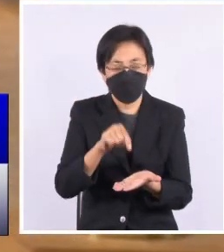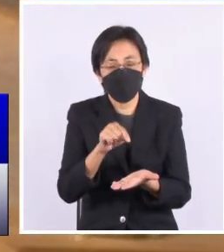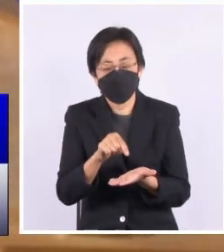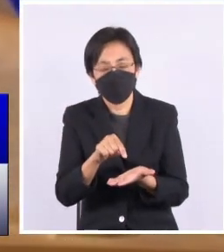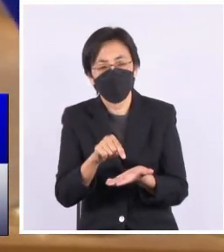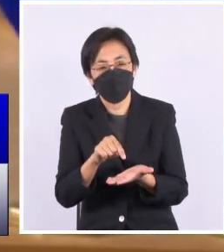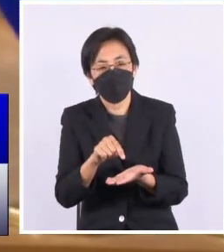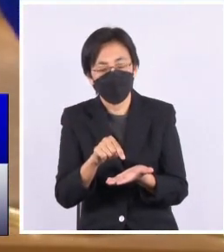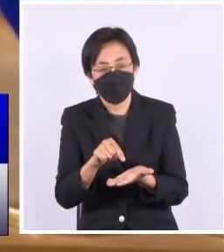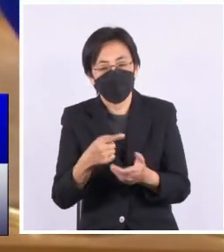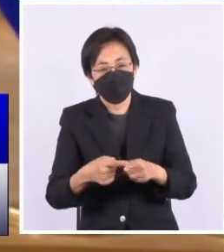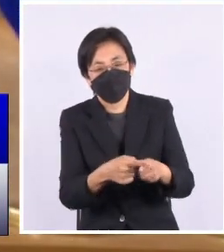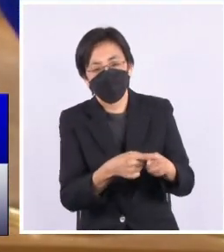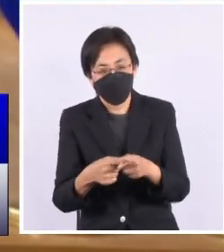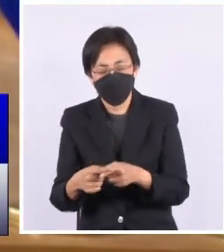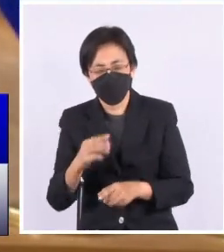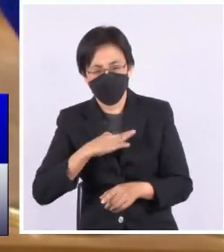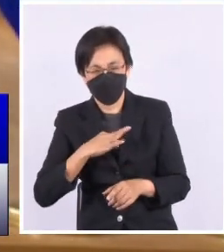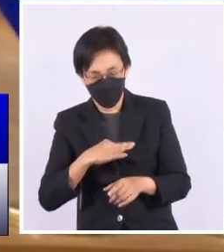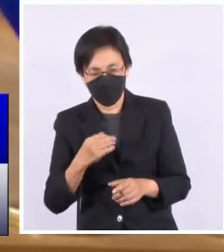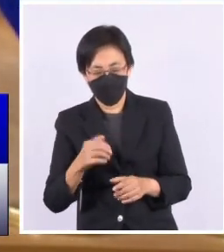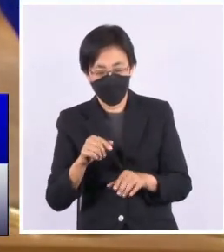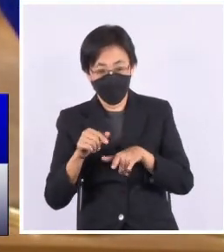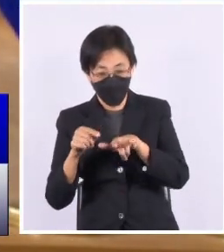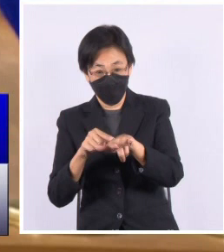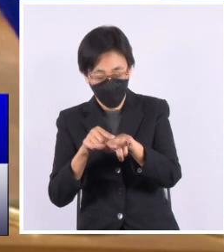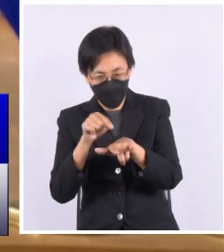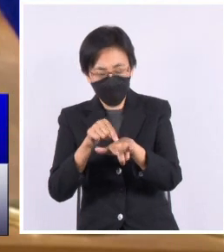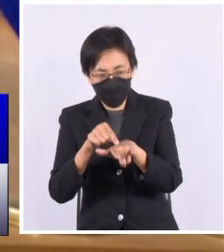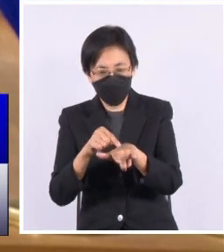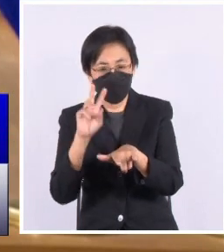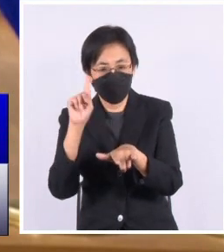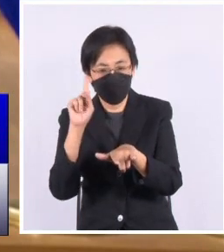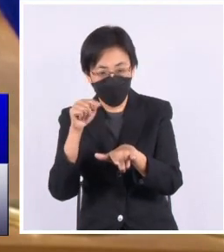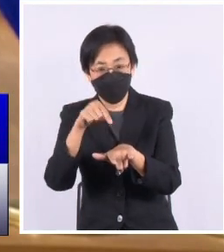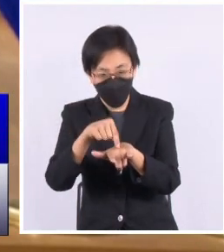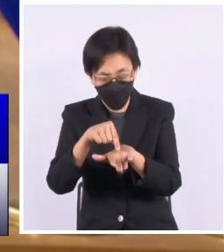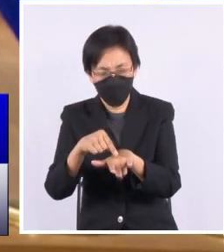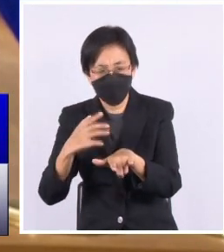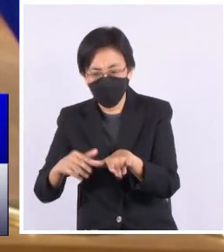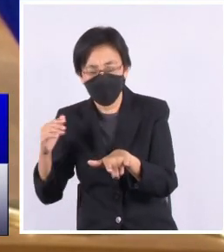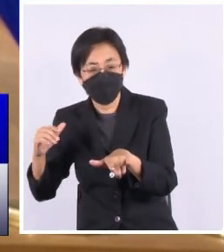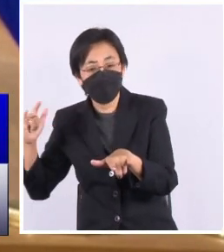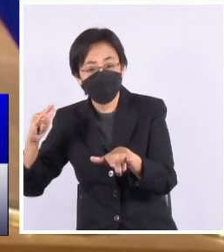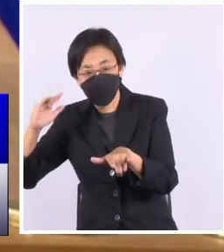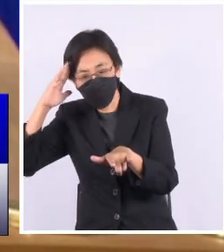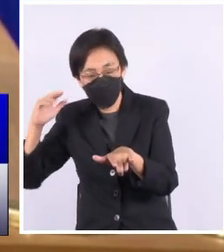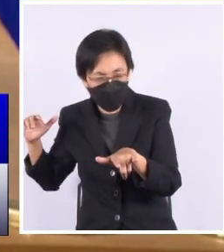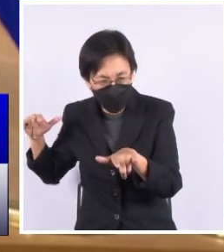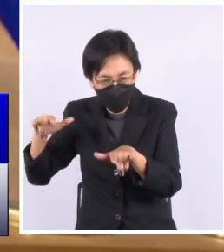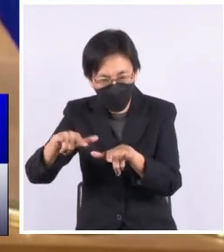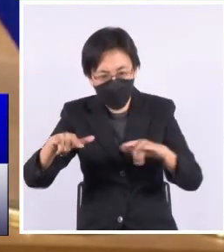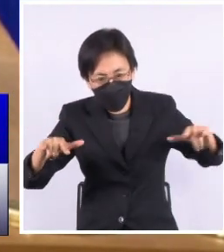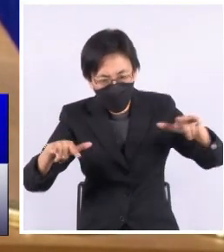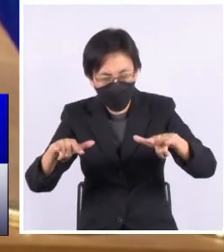การกระทำครั้งนี้เป็นการจี้บังคับเครื่องบินอย่างอุกอาจและได้เรียกร้องให้นายโรมันประชาเซอร์วิสนั้นถูกปล่อยตัวทันที